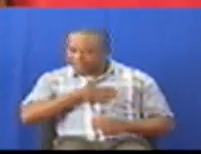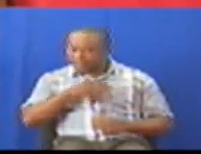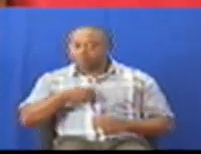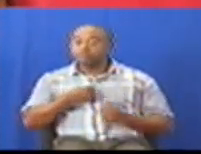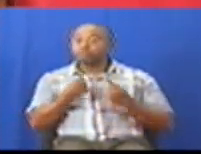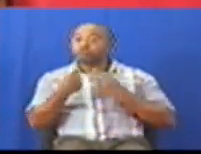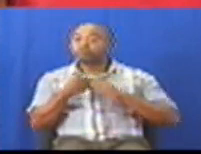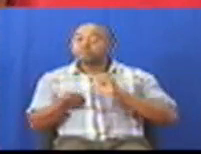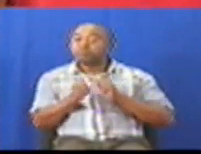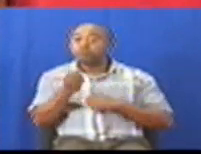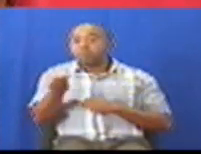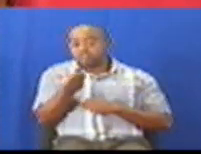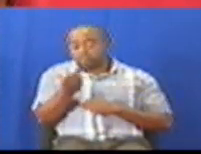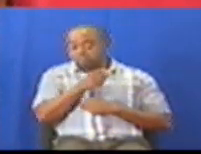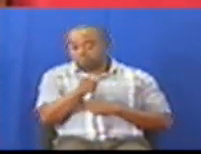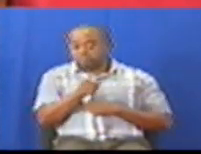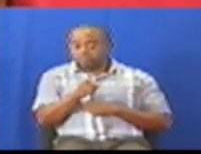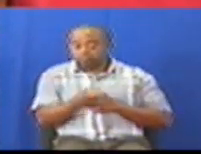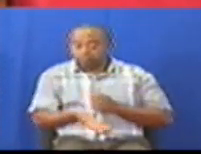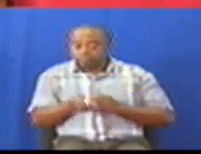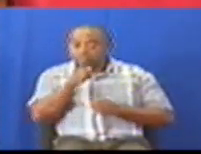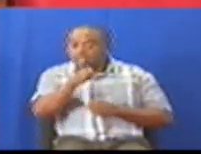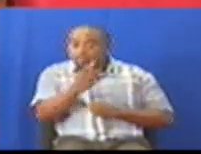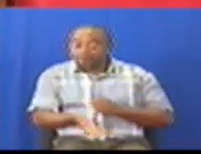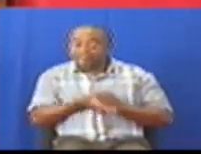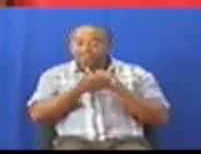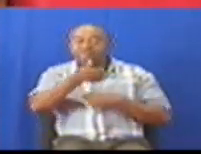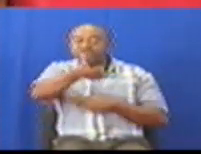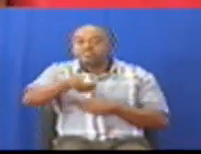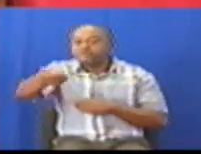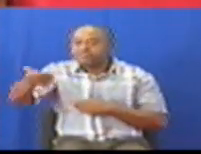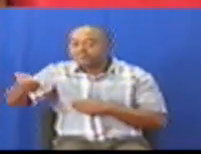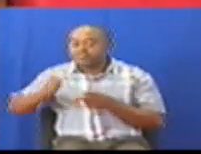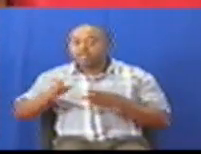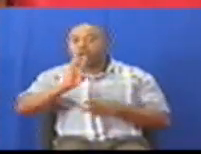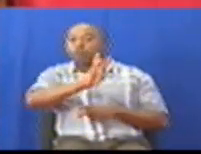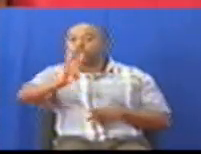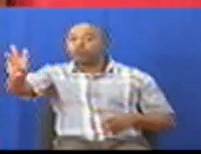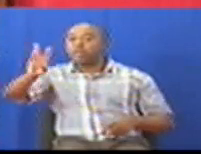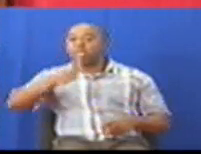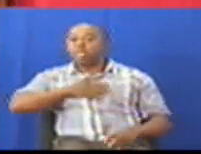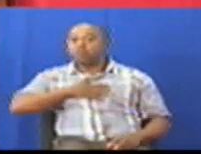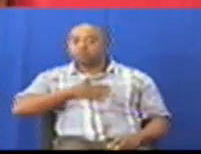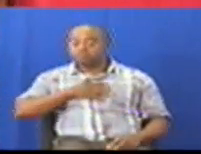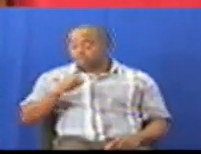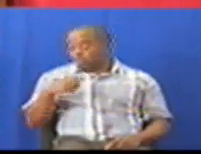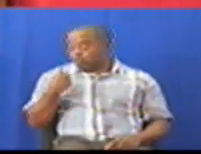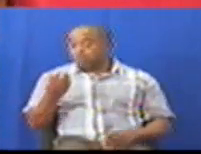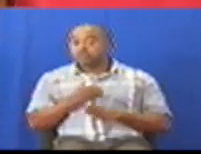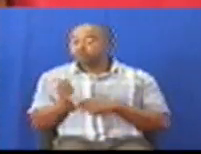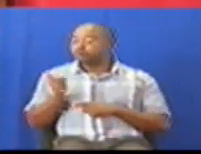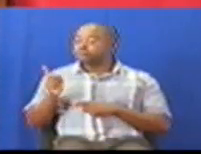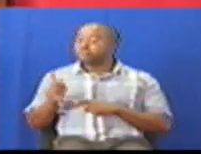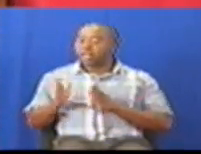ambayo yatasaidia sana vijiji vyetu na wilaya yangu. Kwanza ni sera ya barabara